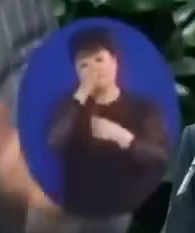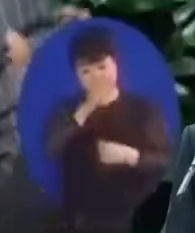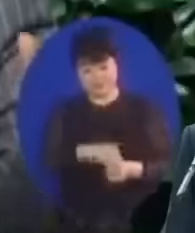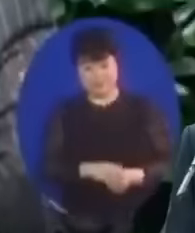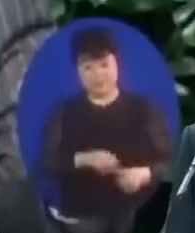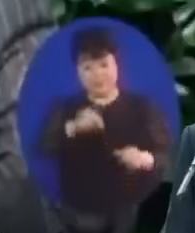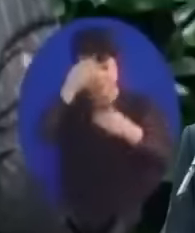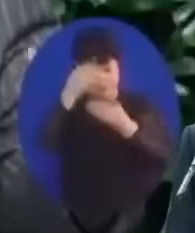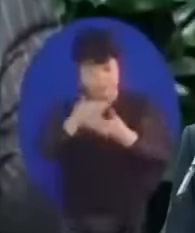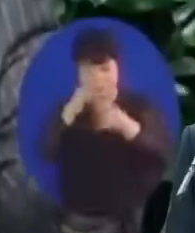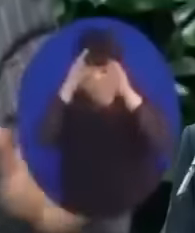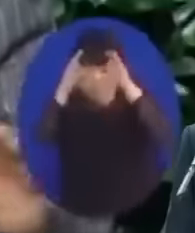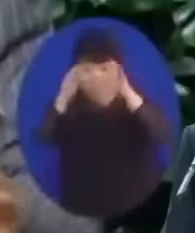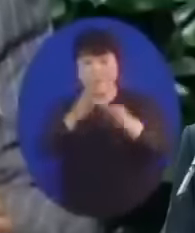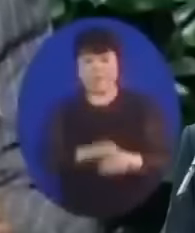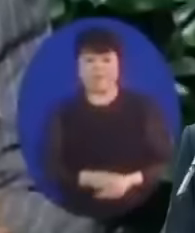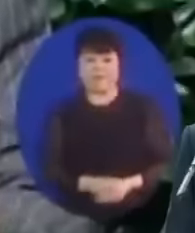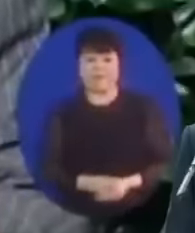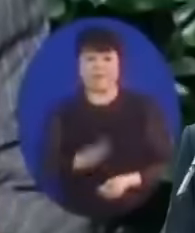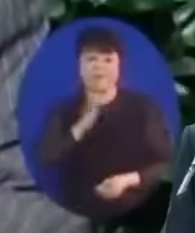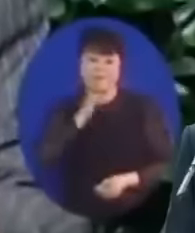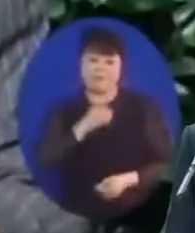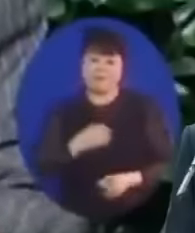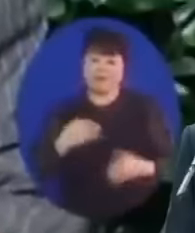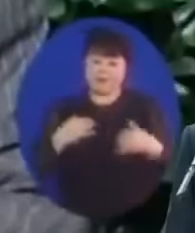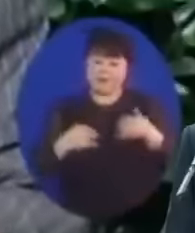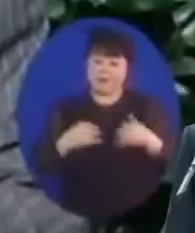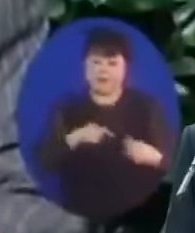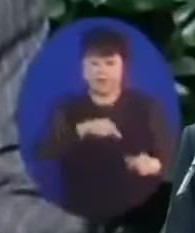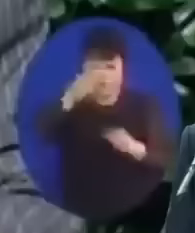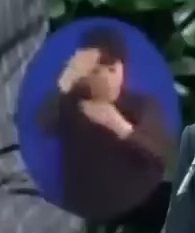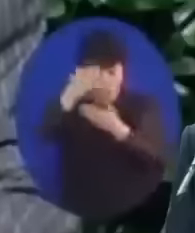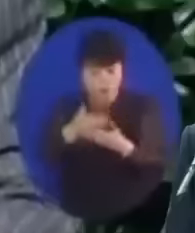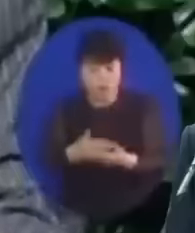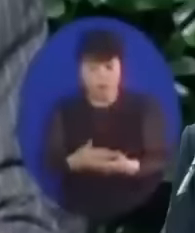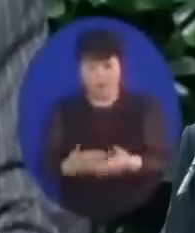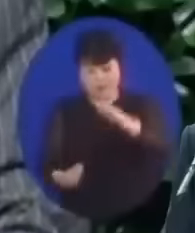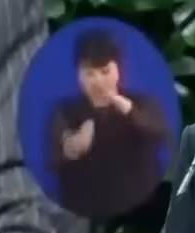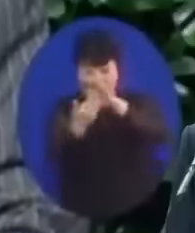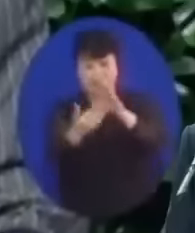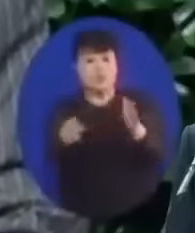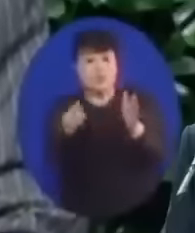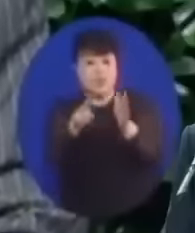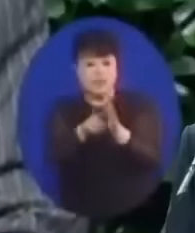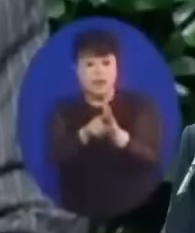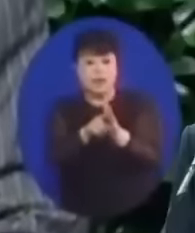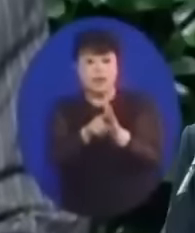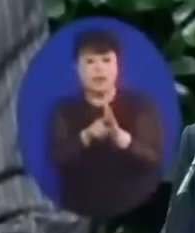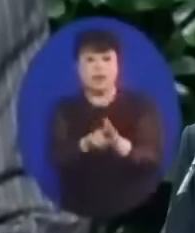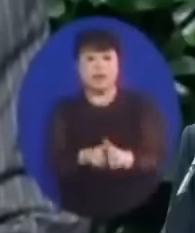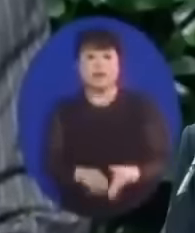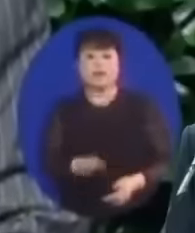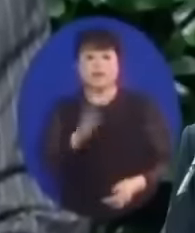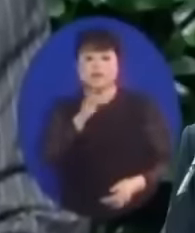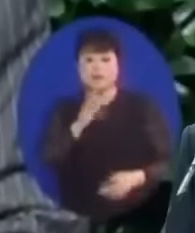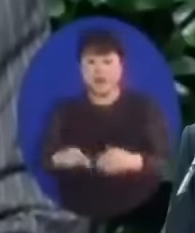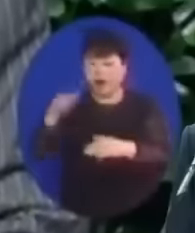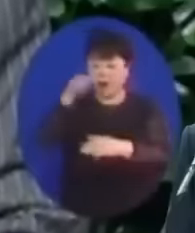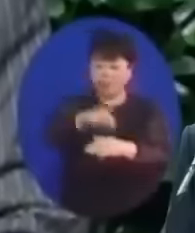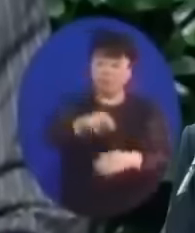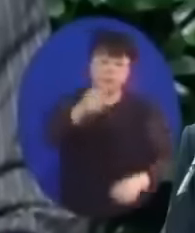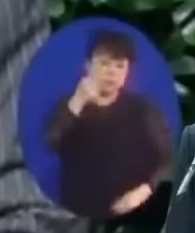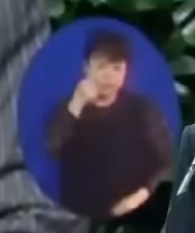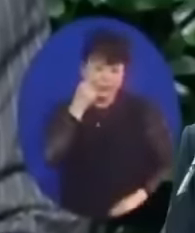우리는 구원만 보면 감사하고 참여합니다. 그러나 그 구원에 우리가 도달하기 위해서는 우리는 도저히 건널 수